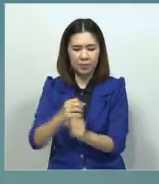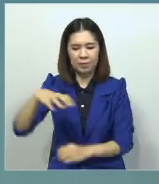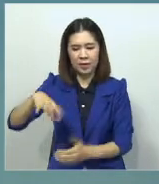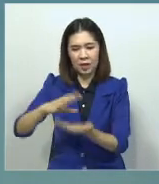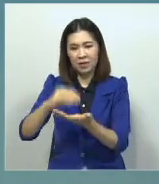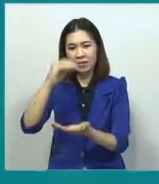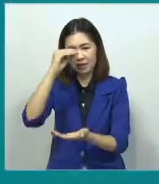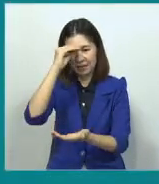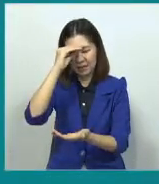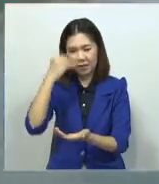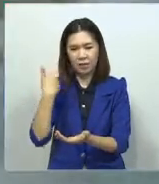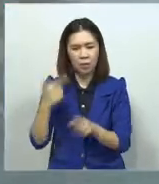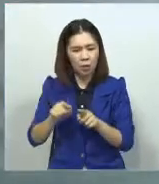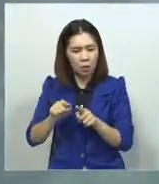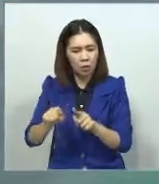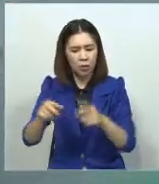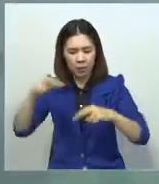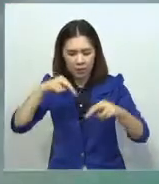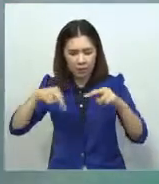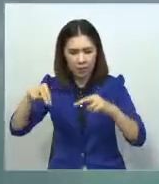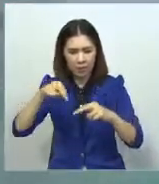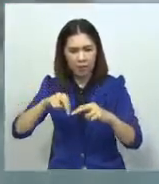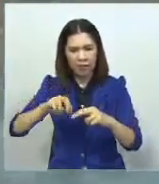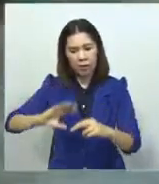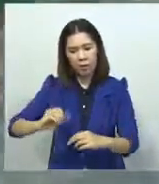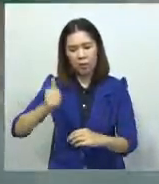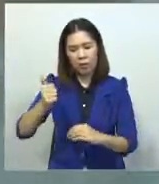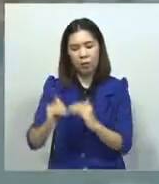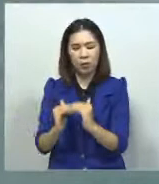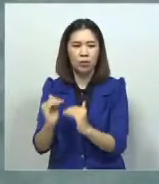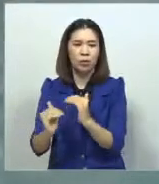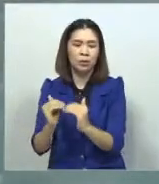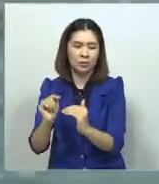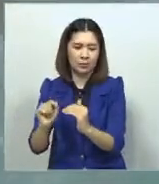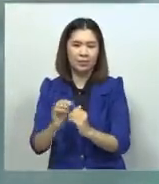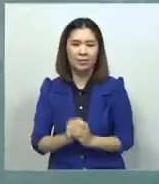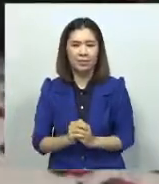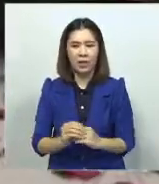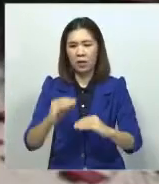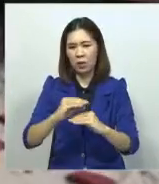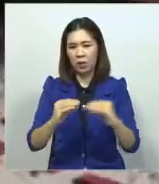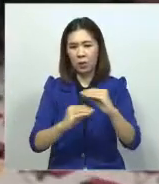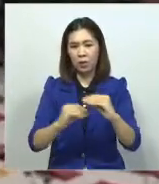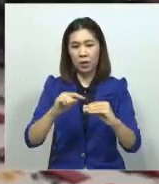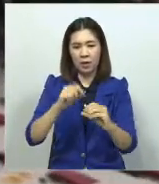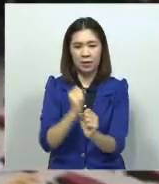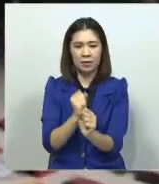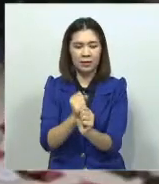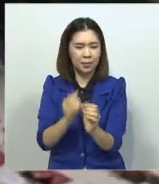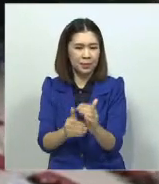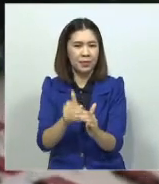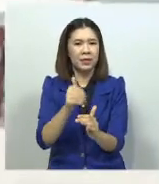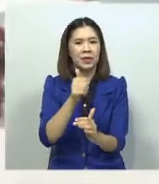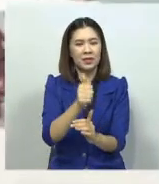ชั้นนำควบคู่กับการอนุรักษ์ฟื้นฟูทรัพยากรธรรมชาติในพื้นที่จนทำให้โครงการดังกล่าวประสบความสำ